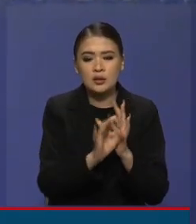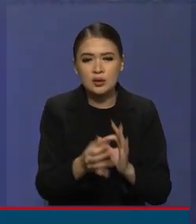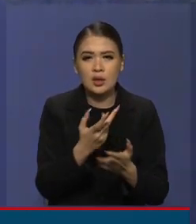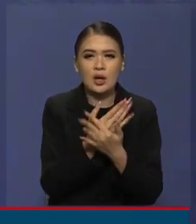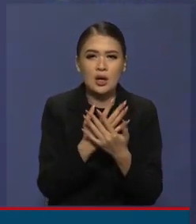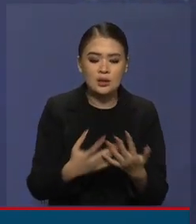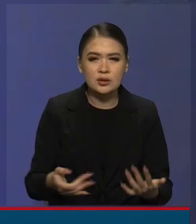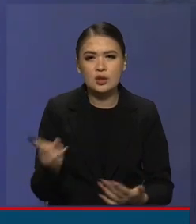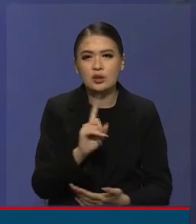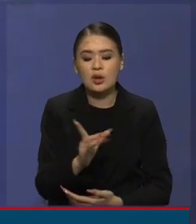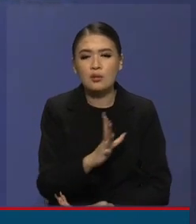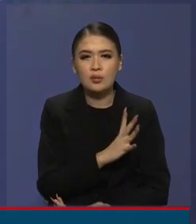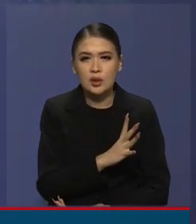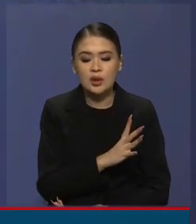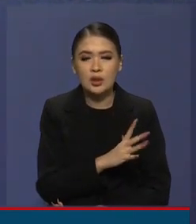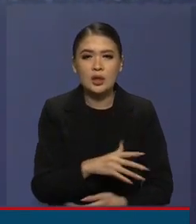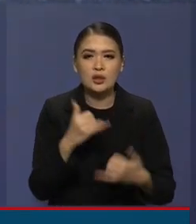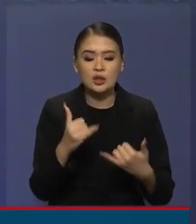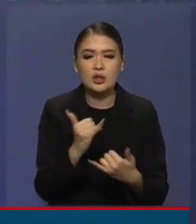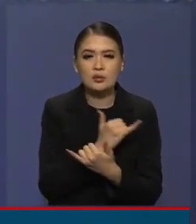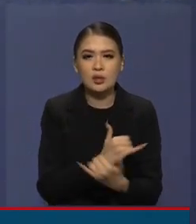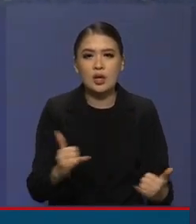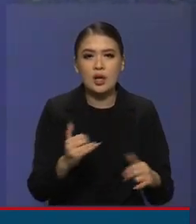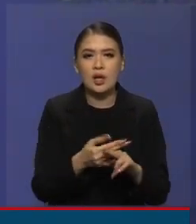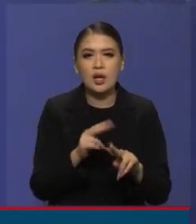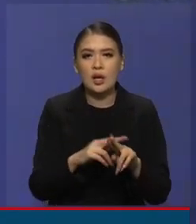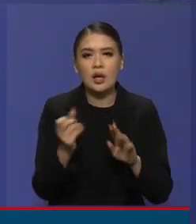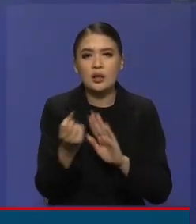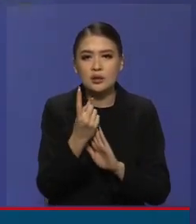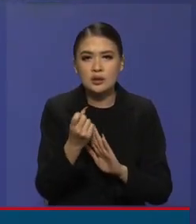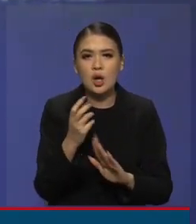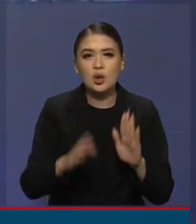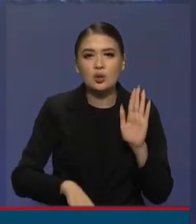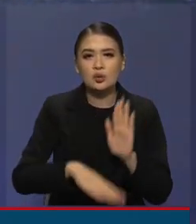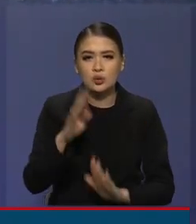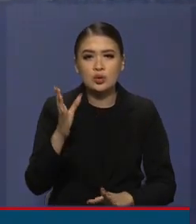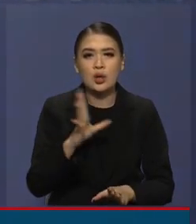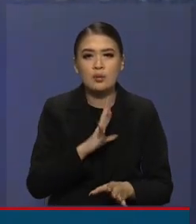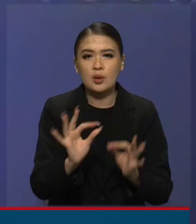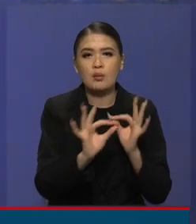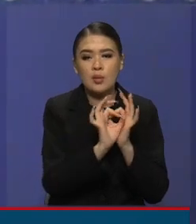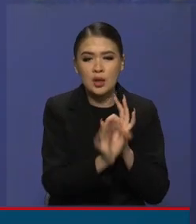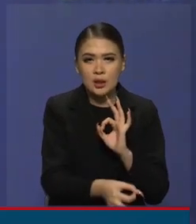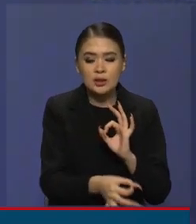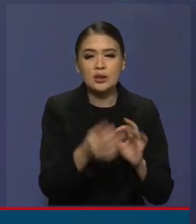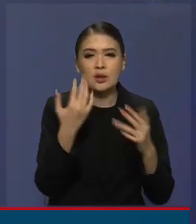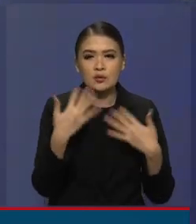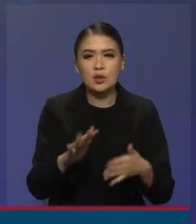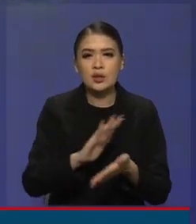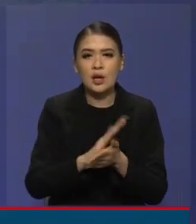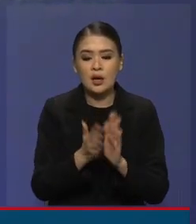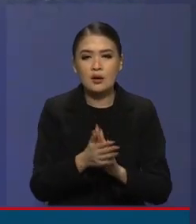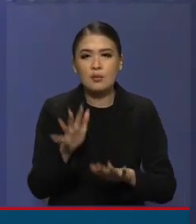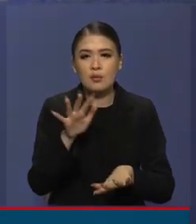реструктуризация, иные меры сейчас предлагается и агентством. То есть лучше погасить условно задолженность, договориться с